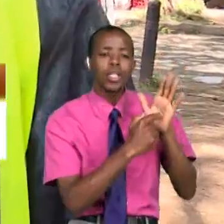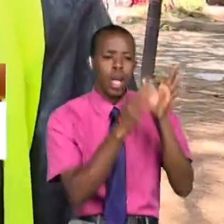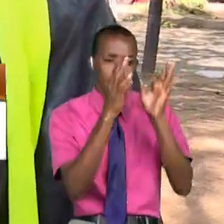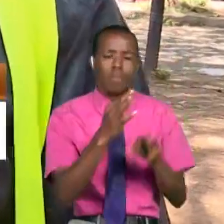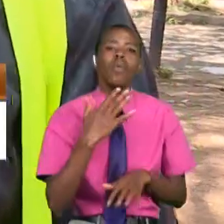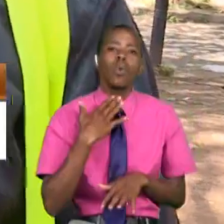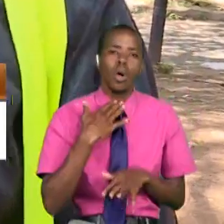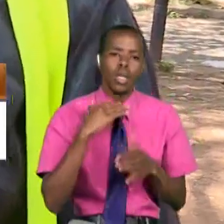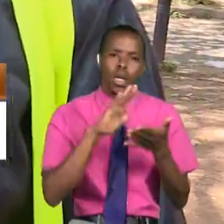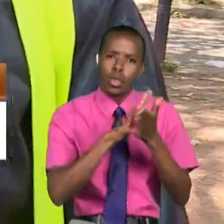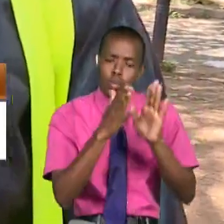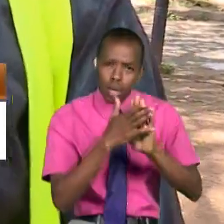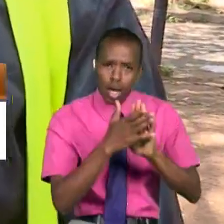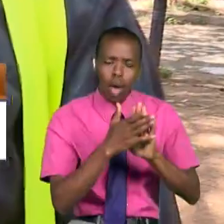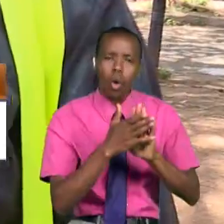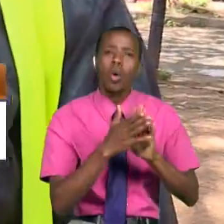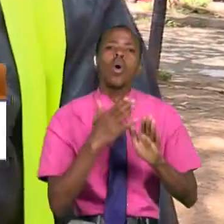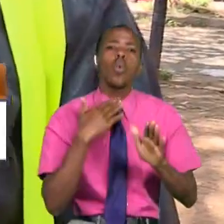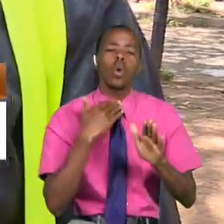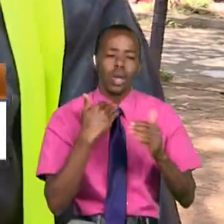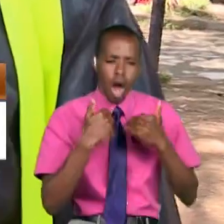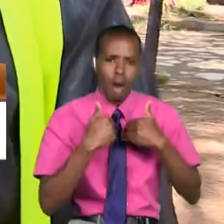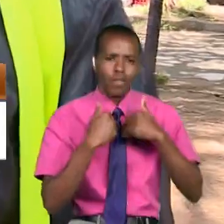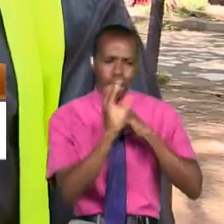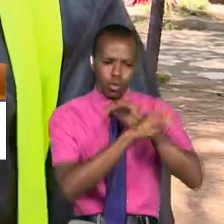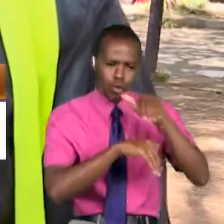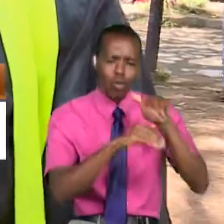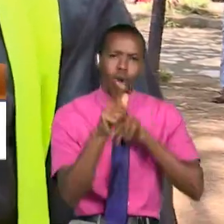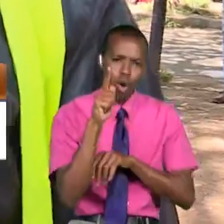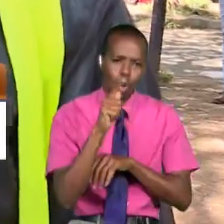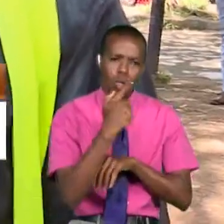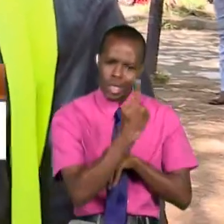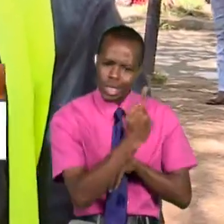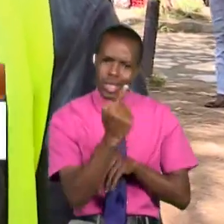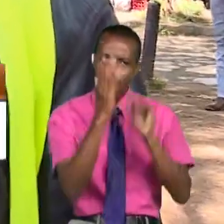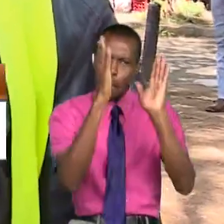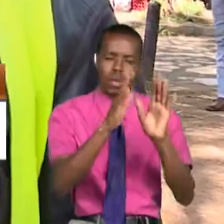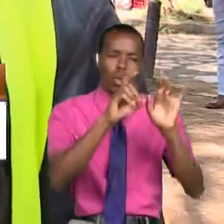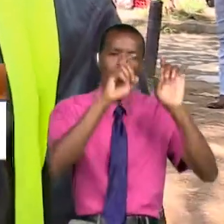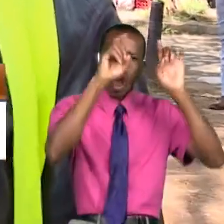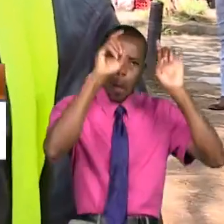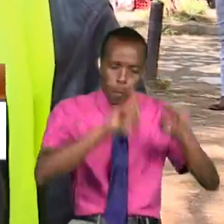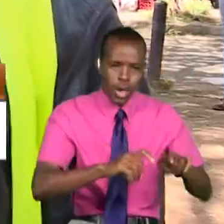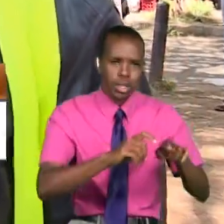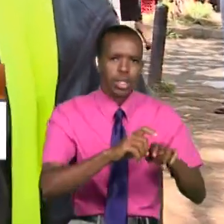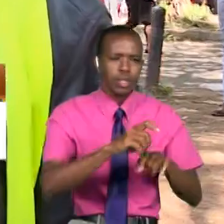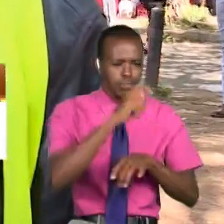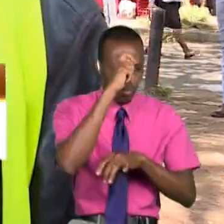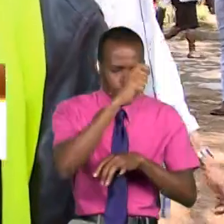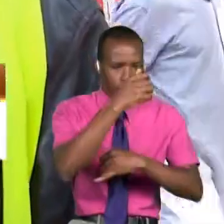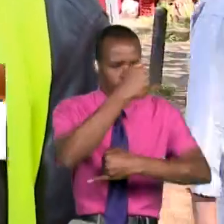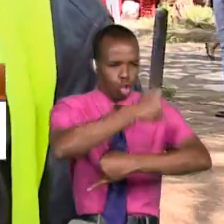kuwa na inji ambayo inafuata sheria, lazima kila mtu adi zile institution ambazo zimewekwa